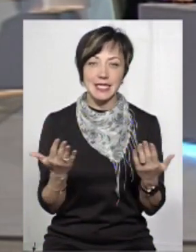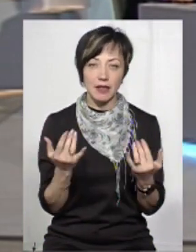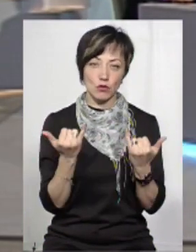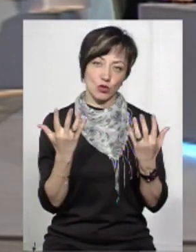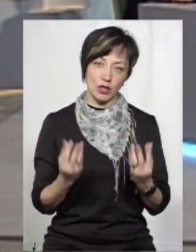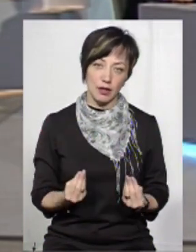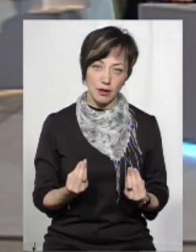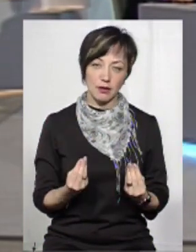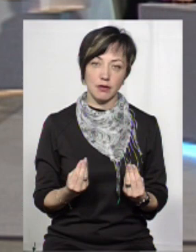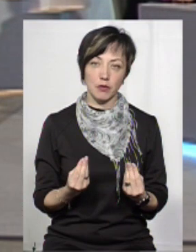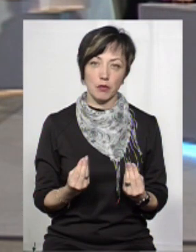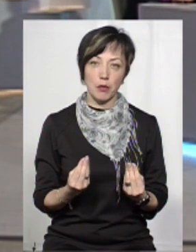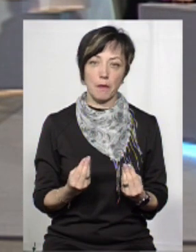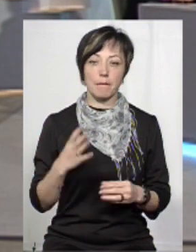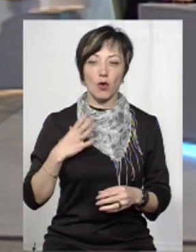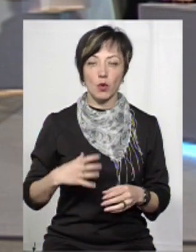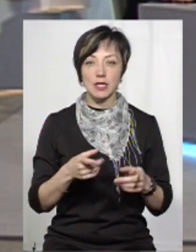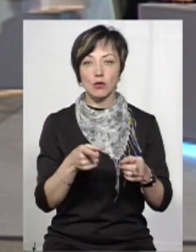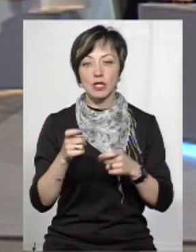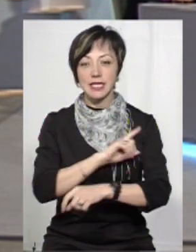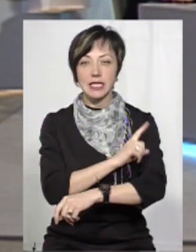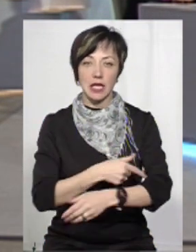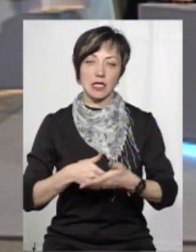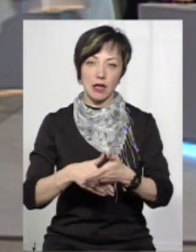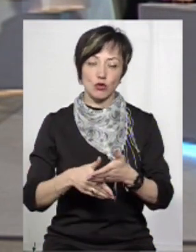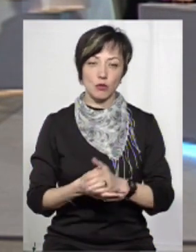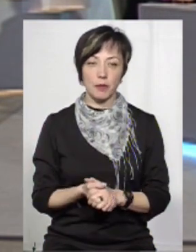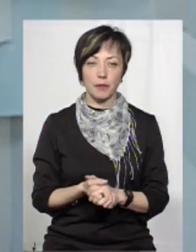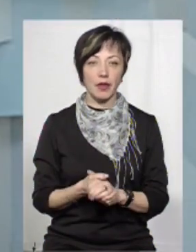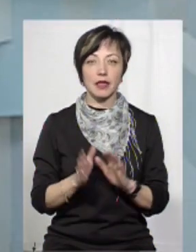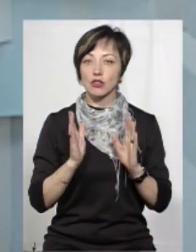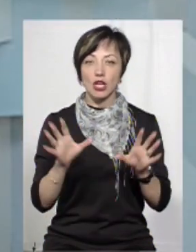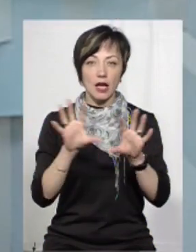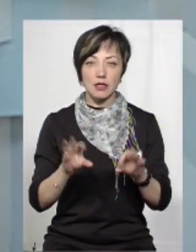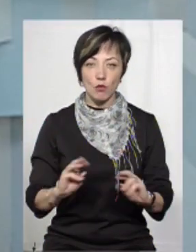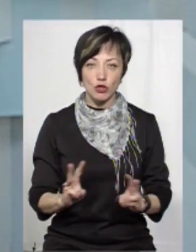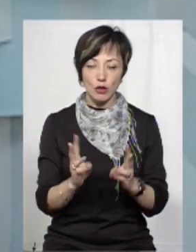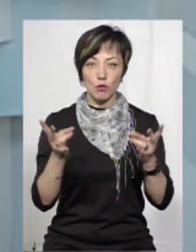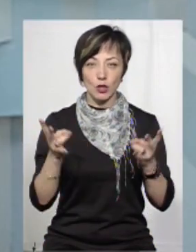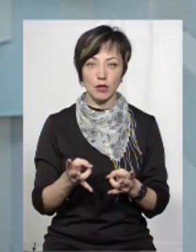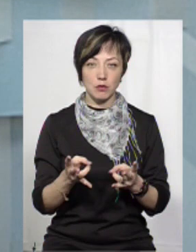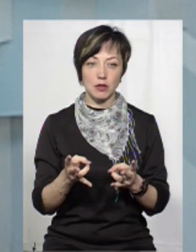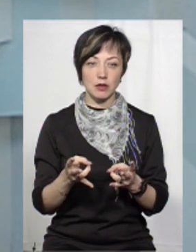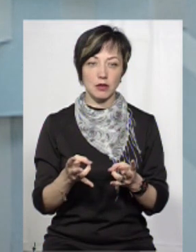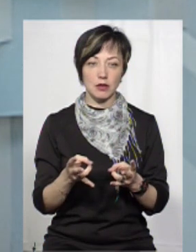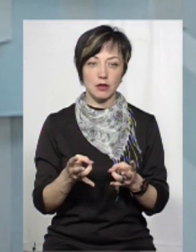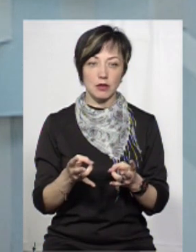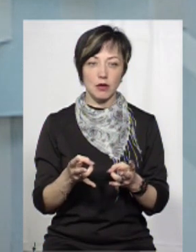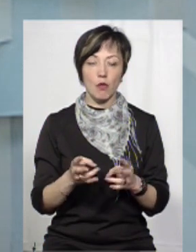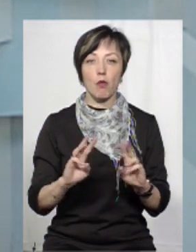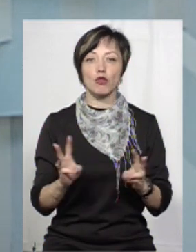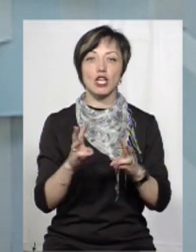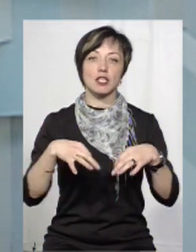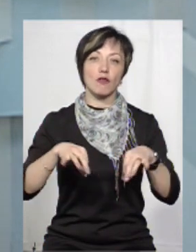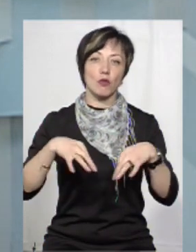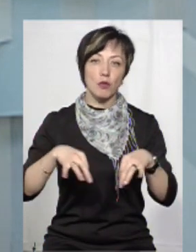На сьогоднішній день приходиться залучати сили і засоби. Це не лише гасіння пожеж, де потрібен, будемо говорити по-простому,